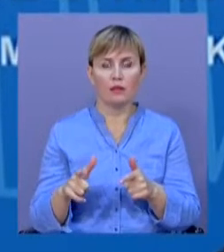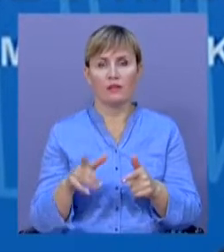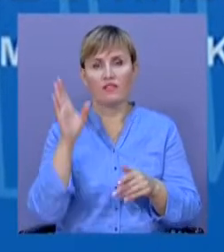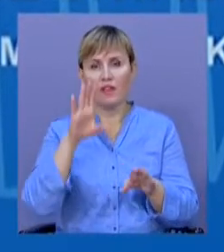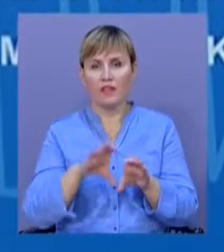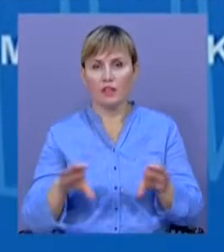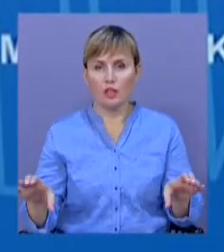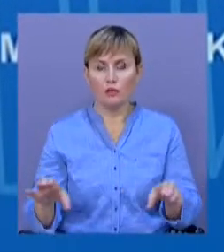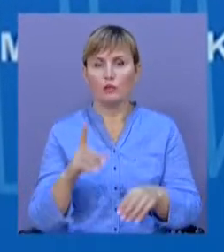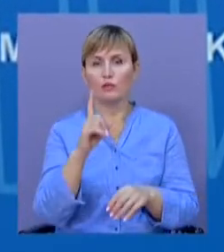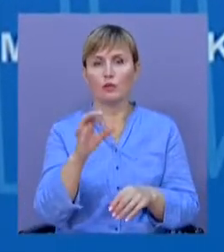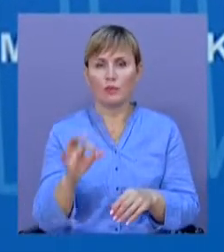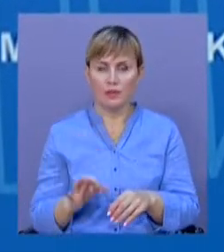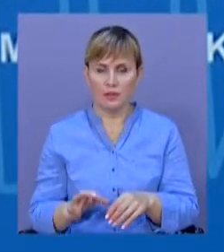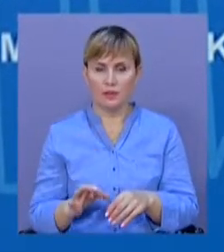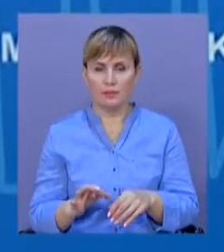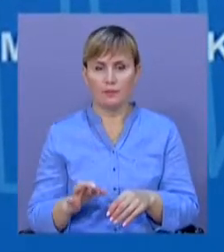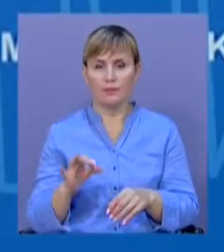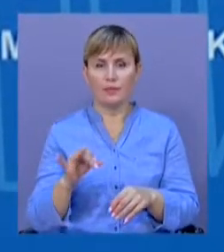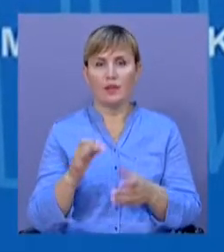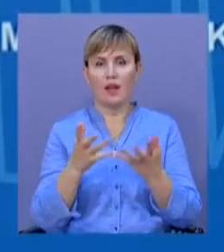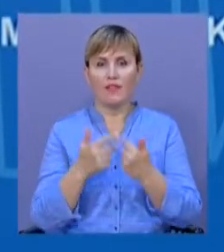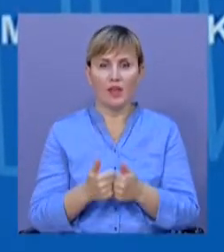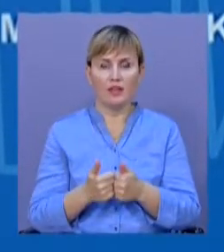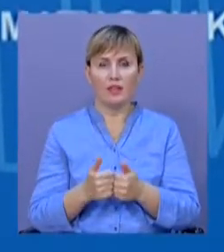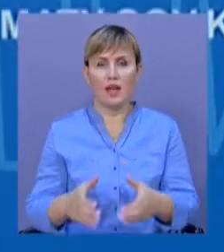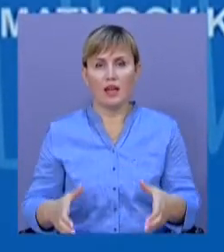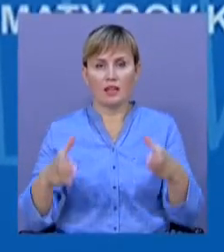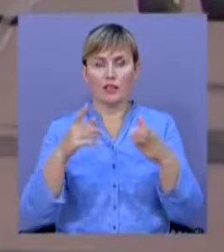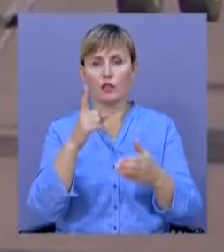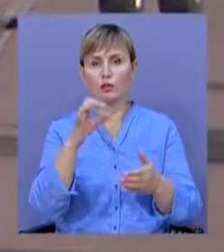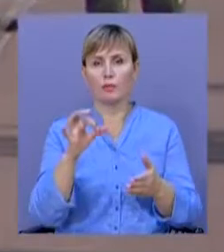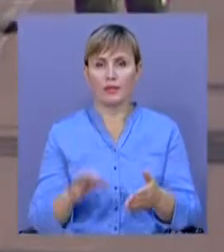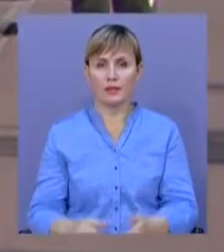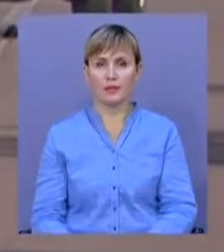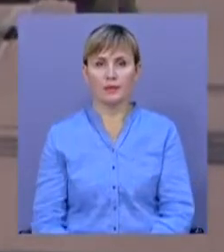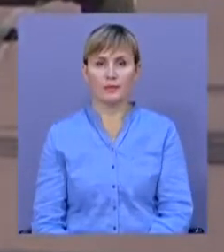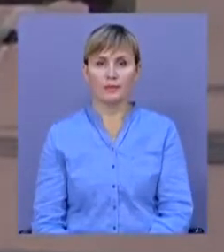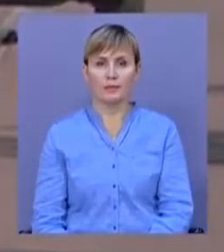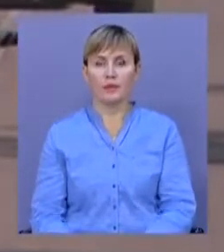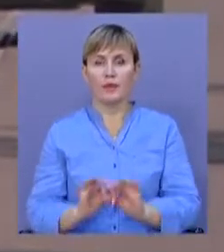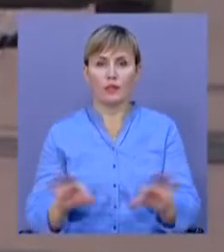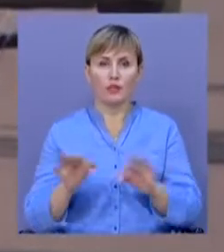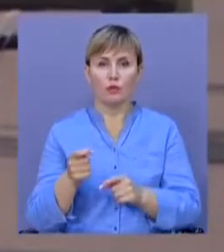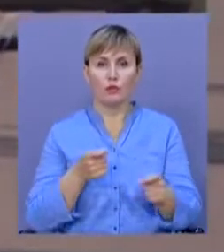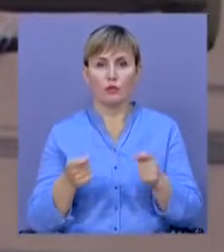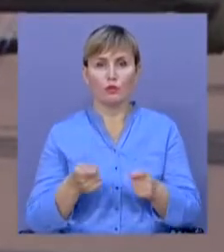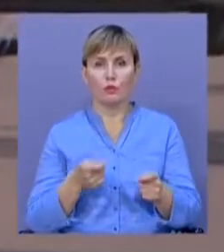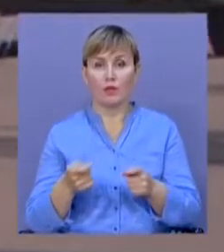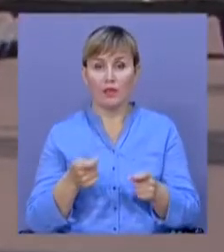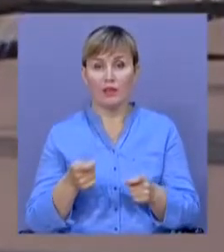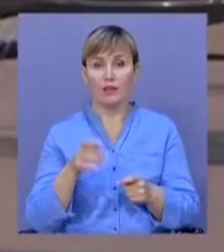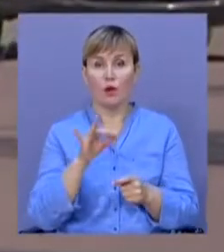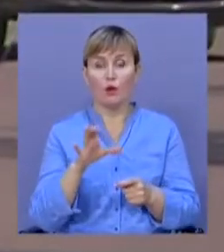водоснабжения 100%, автономные котельные готовы на 100%. Рассказал руководитель управления